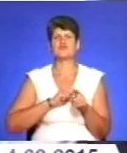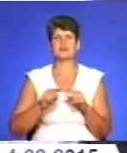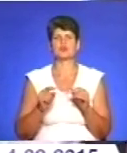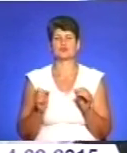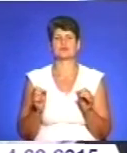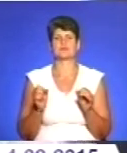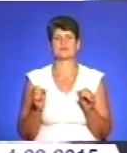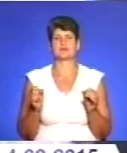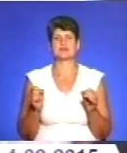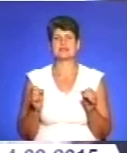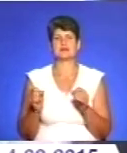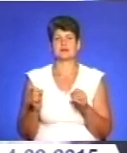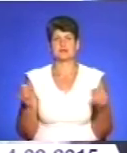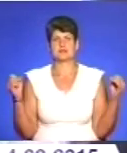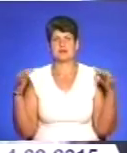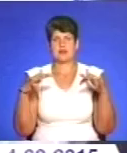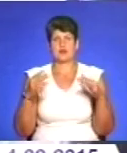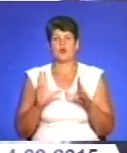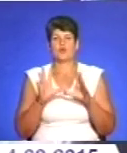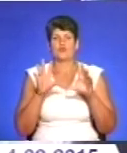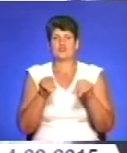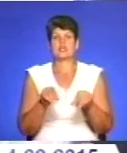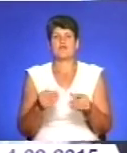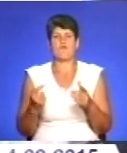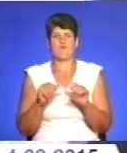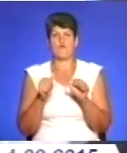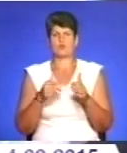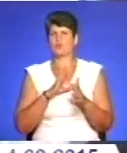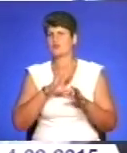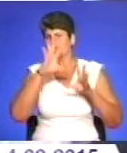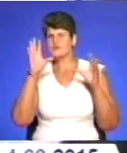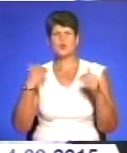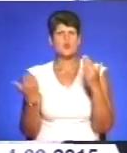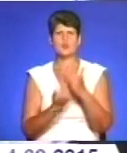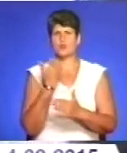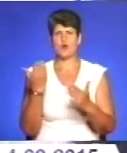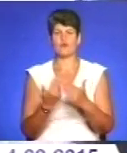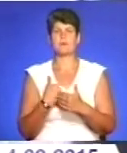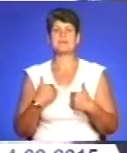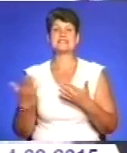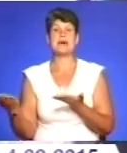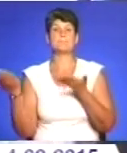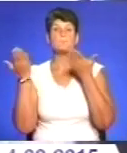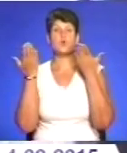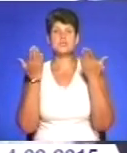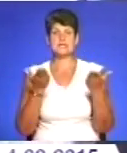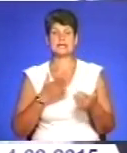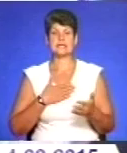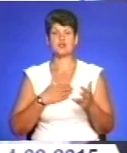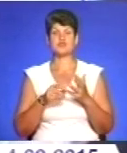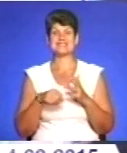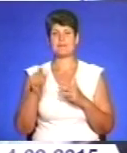так війшли в форму, тому що були всі нові речі в програмі. Ми запросили нашу